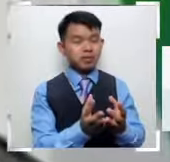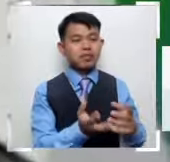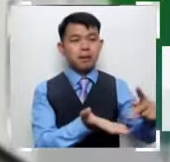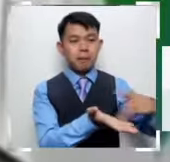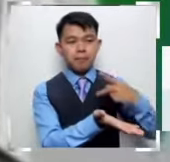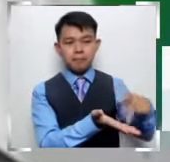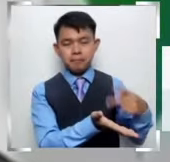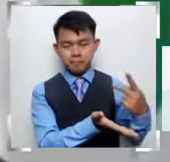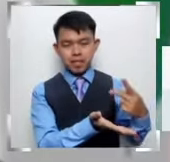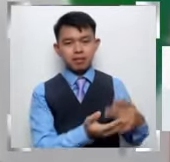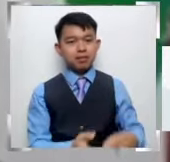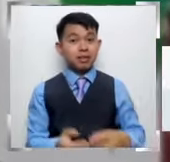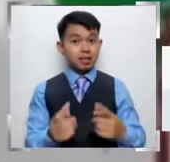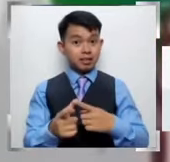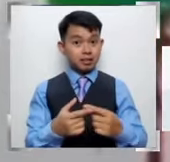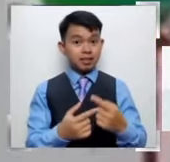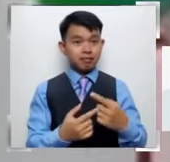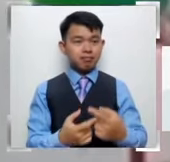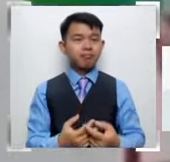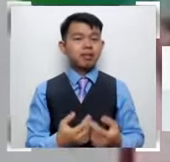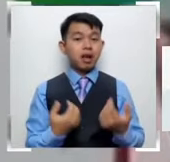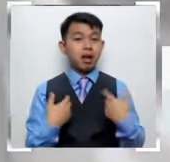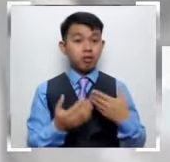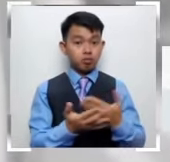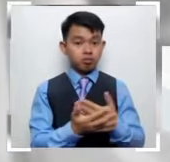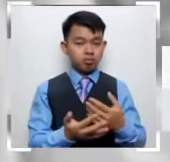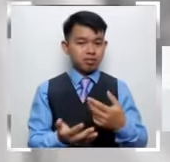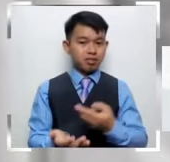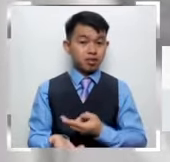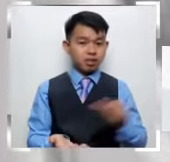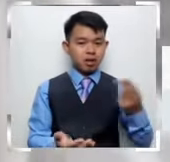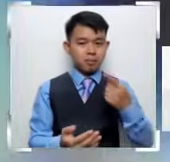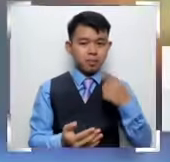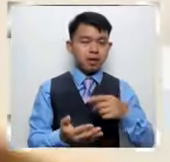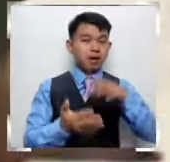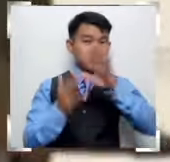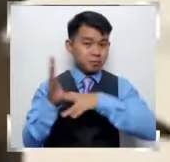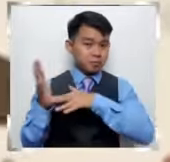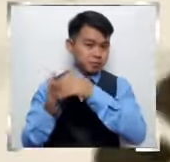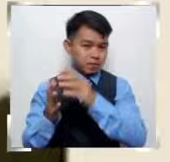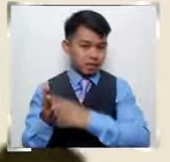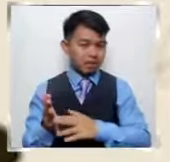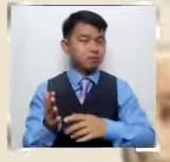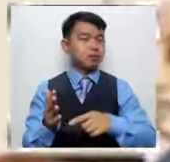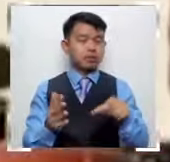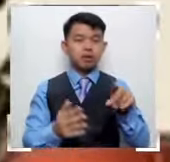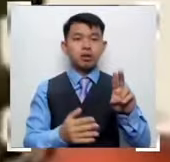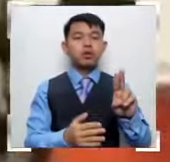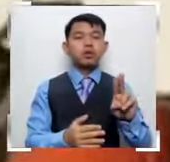para magdesenyo sa mga pader sa ilang lugar sa UAE. Kapwa Pinoy man o hindi, bilib sa